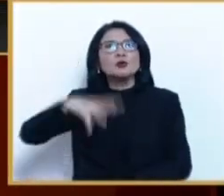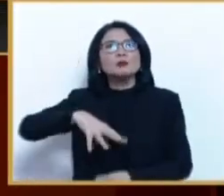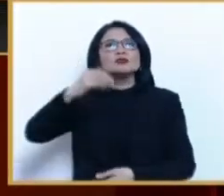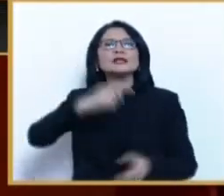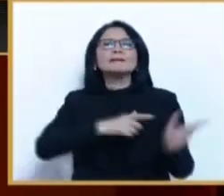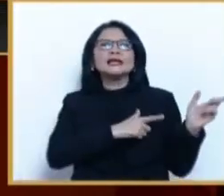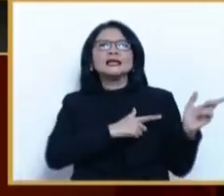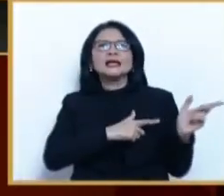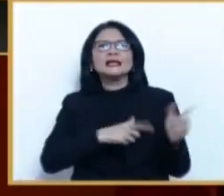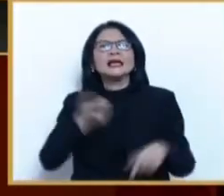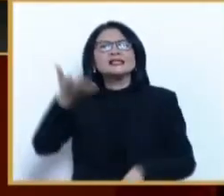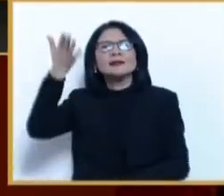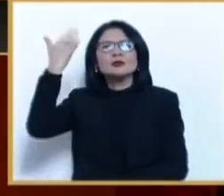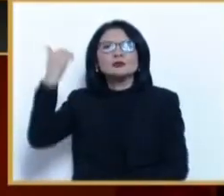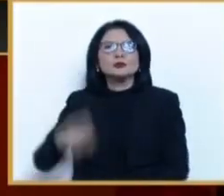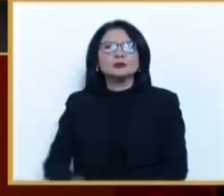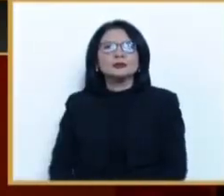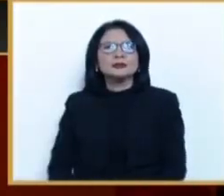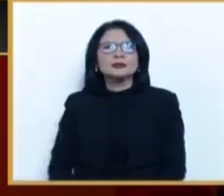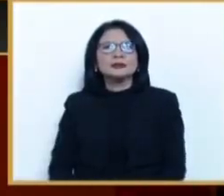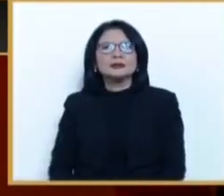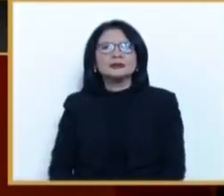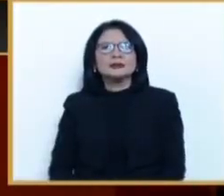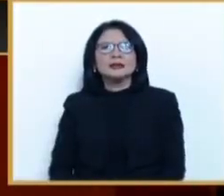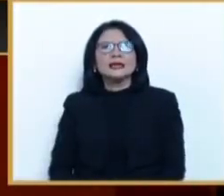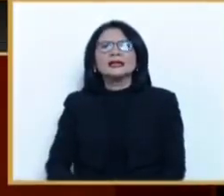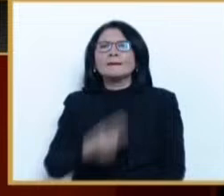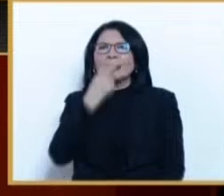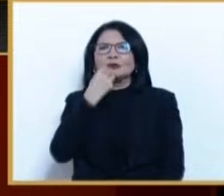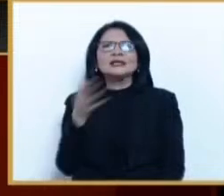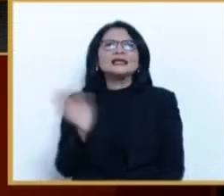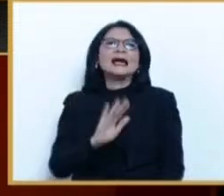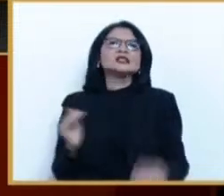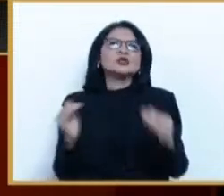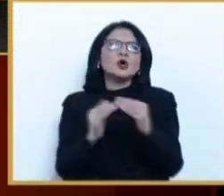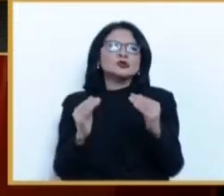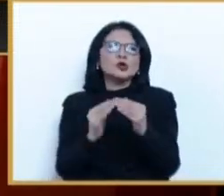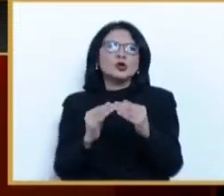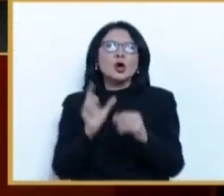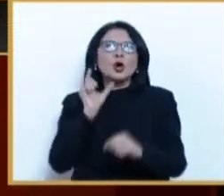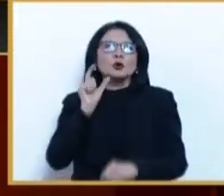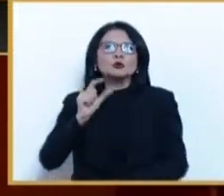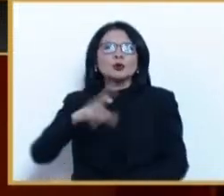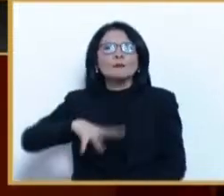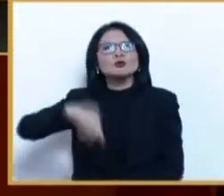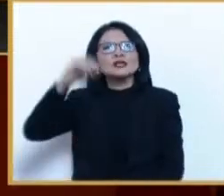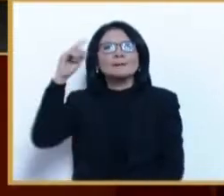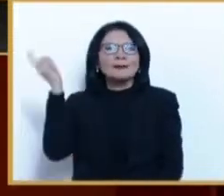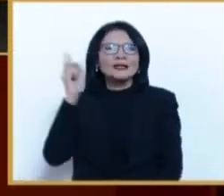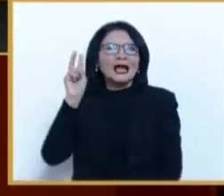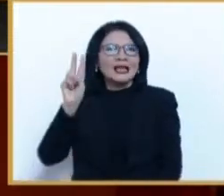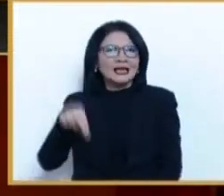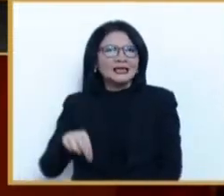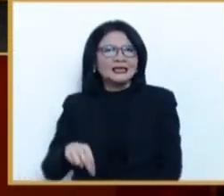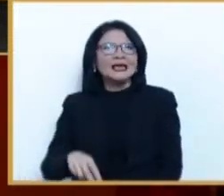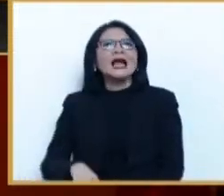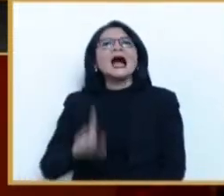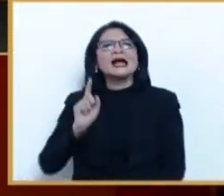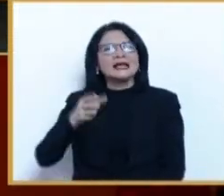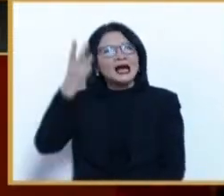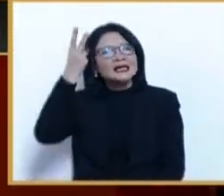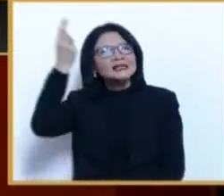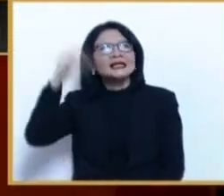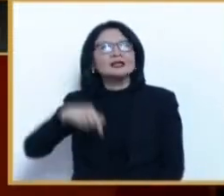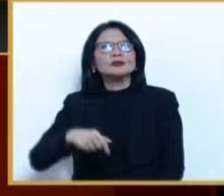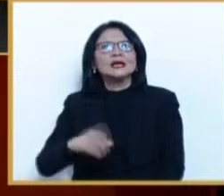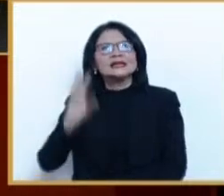kolonial sehingga ibuota Jawa Barat memang tidak cocok untuk ada pusat pemerintahan lagi maka ada wacana itu